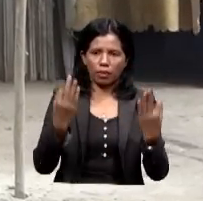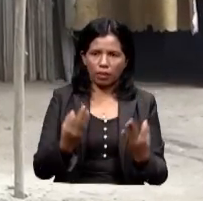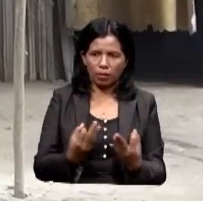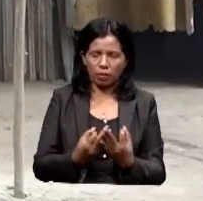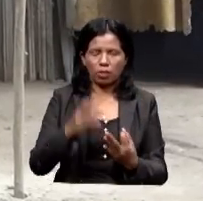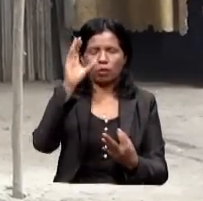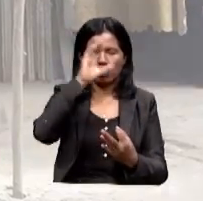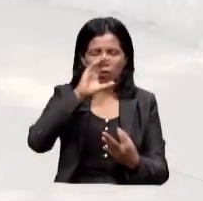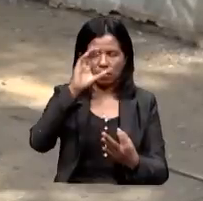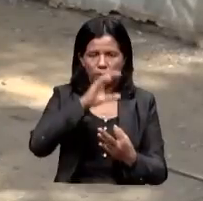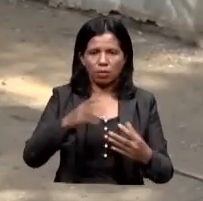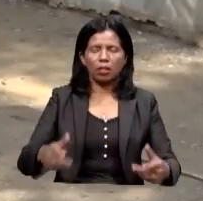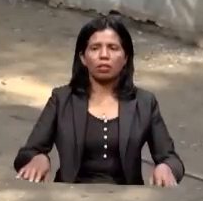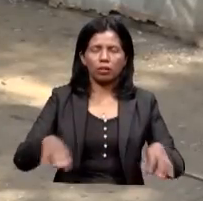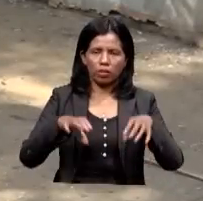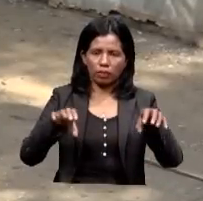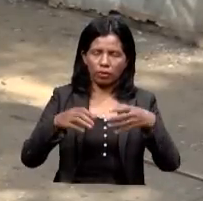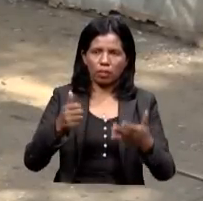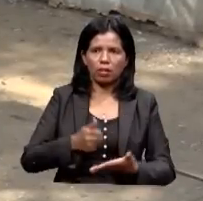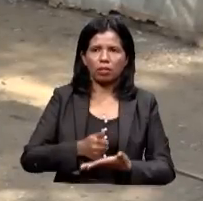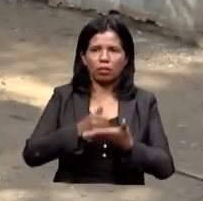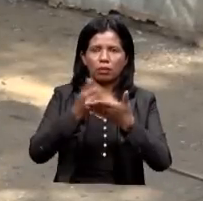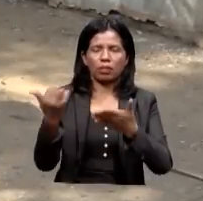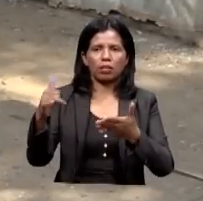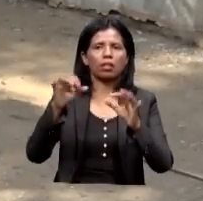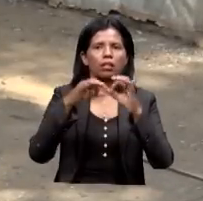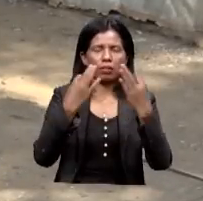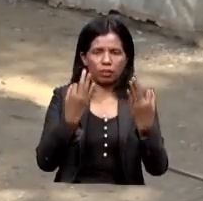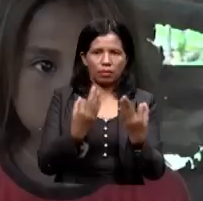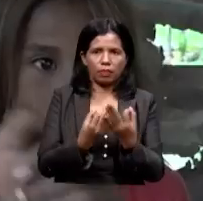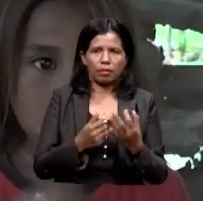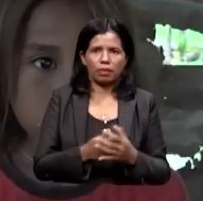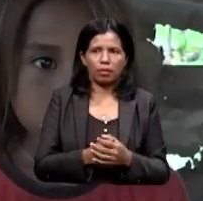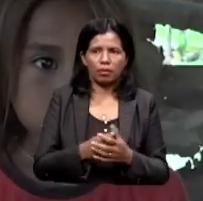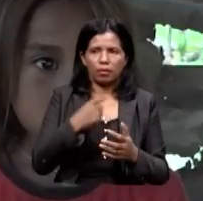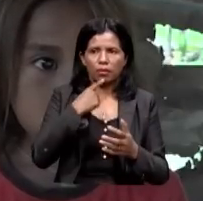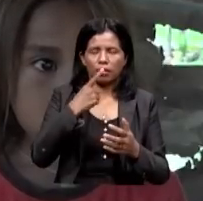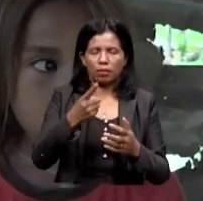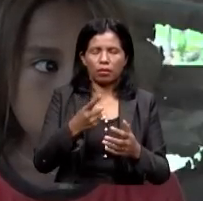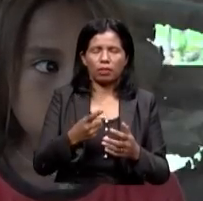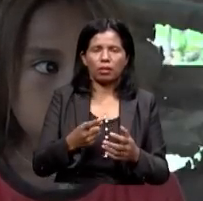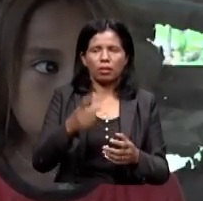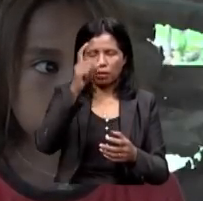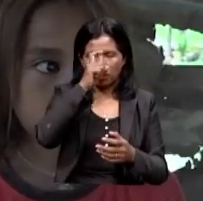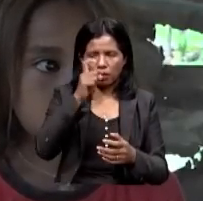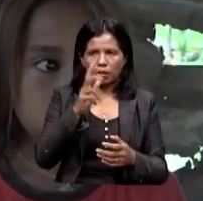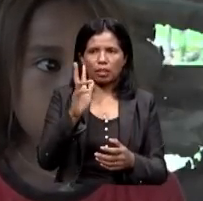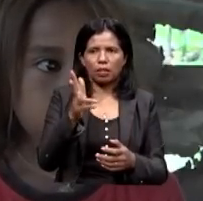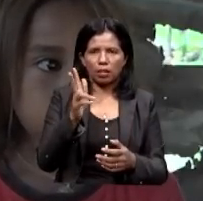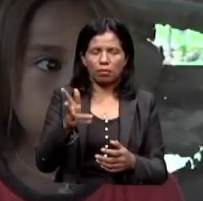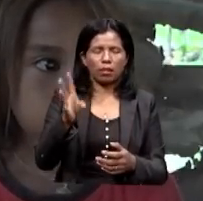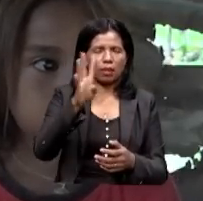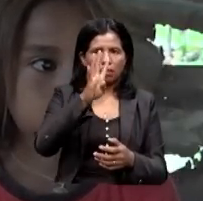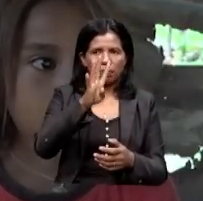huri buka servisu sustenta umalarang. Olandino Marques dos Santos, ho idade tolunulu